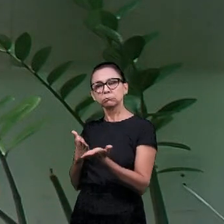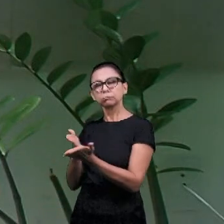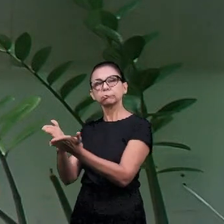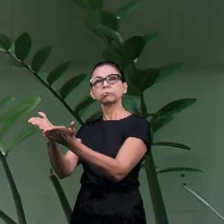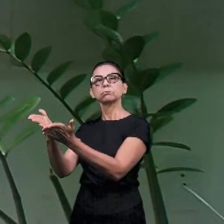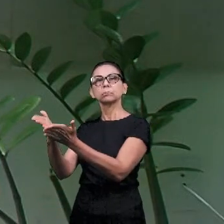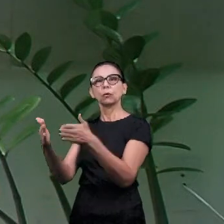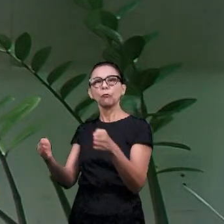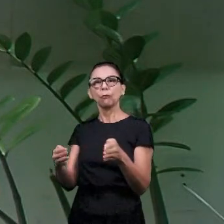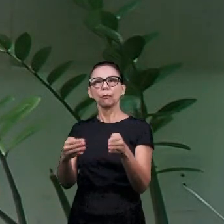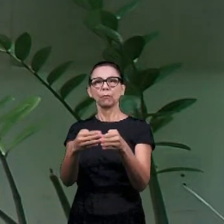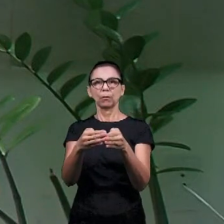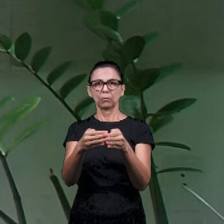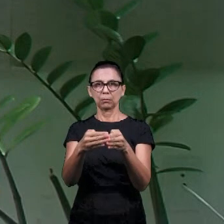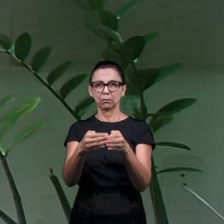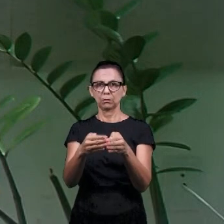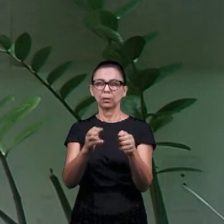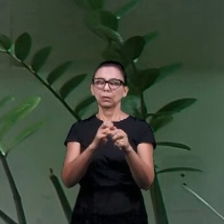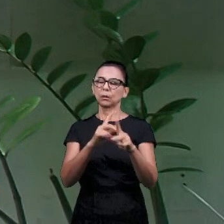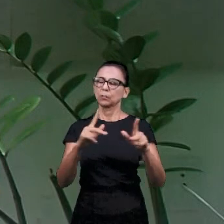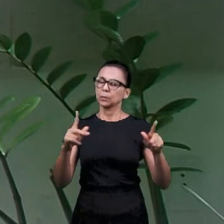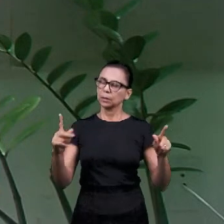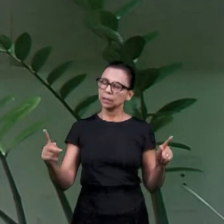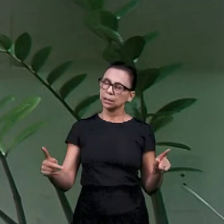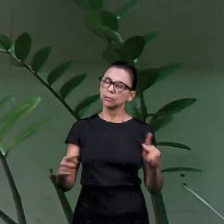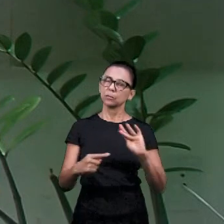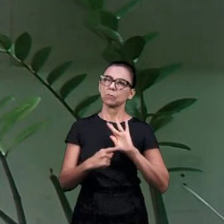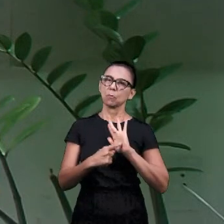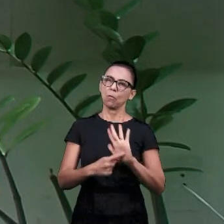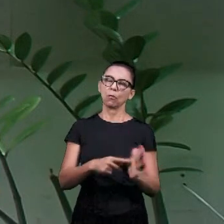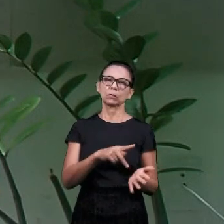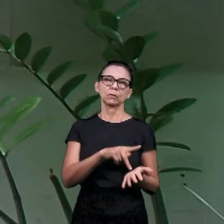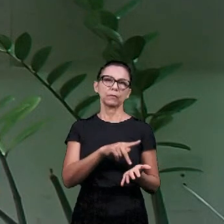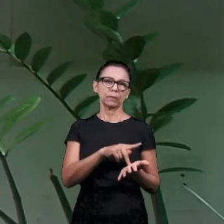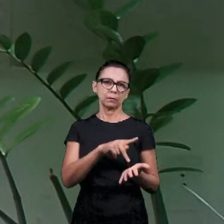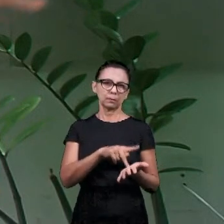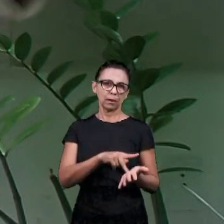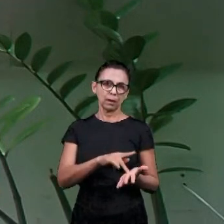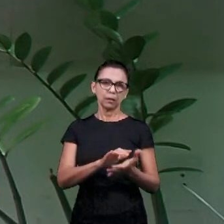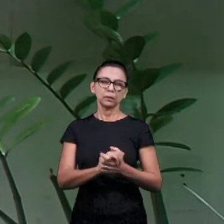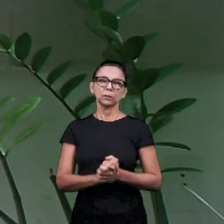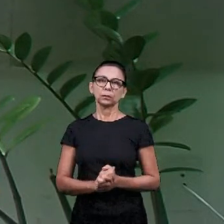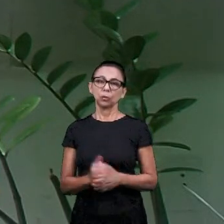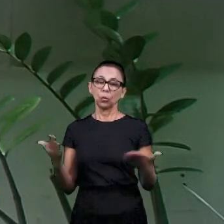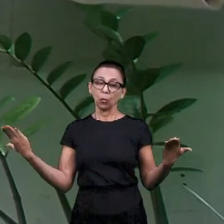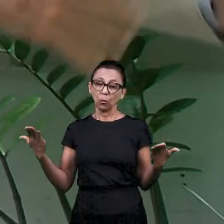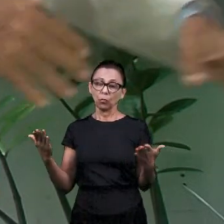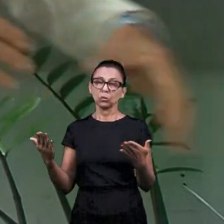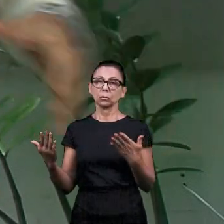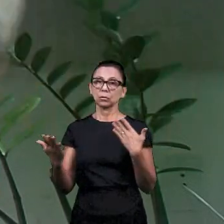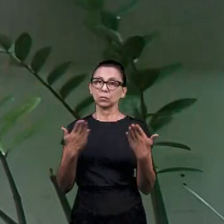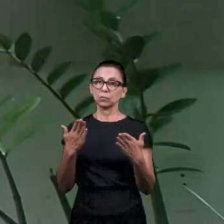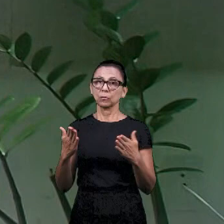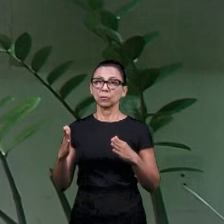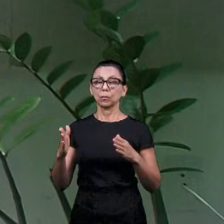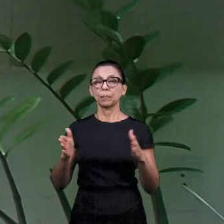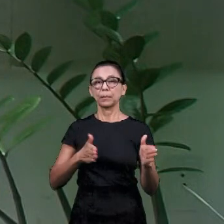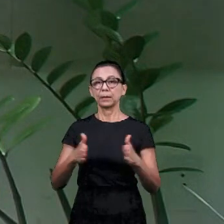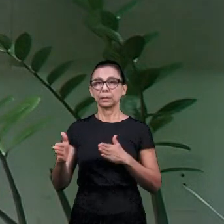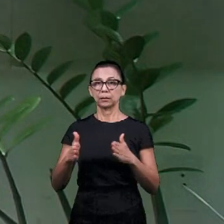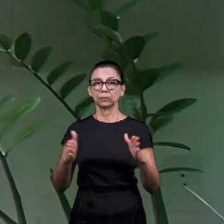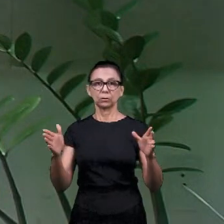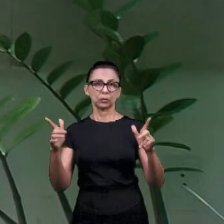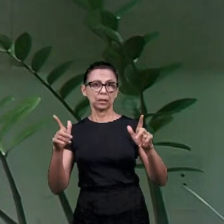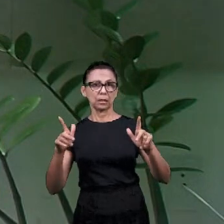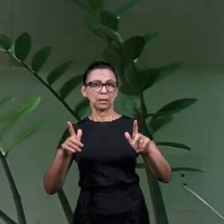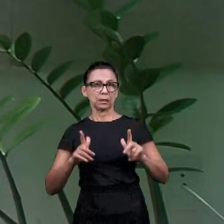d'Apocalypse, il est là. La période de l'Église, c'est la période finale. Il existe ceux qui se trouvent en Philadelphie, ceux qui